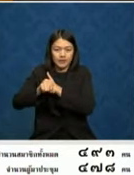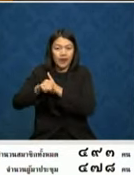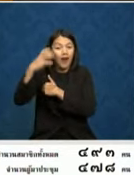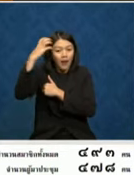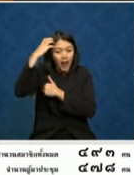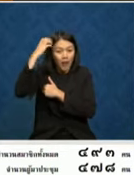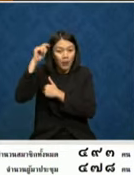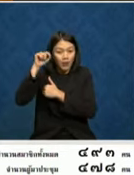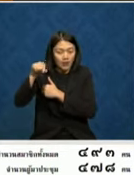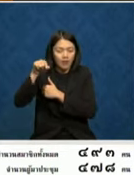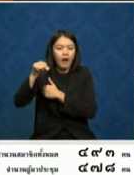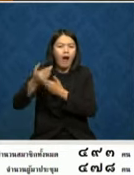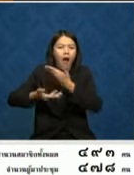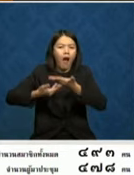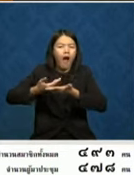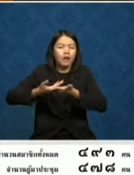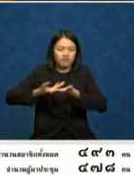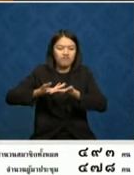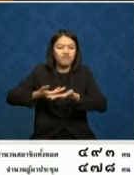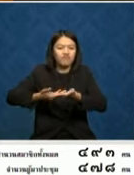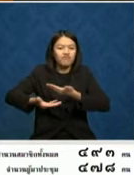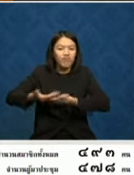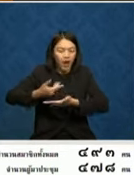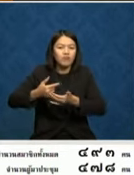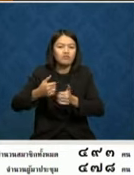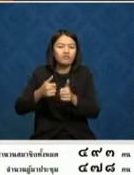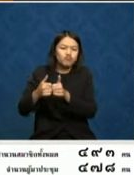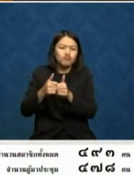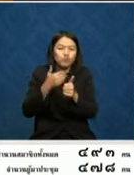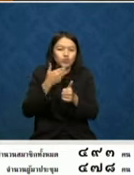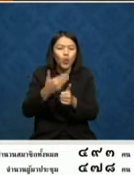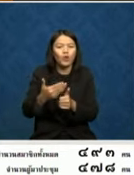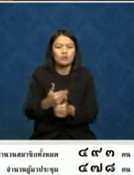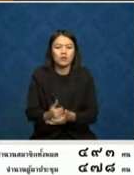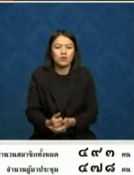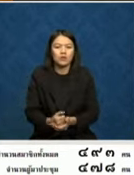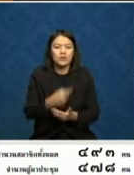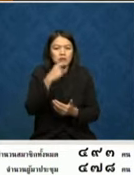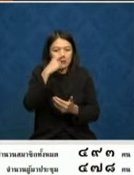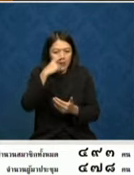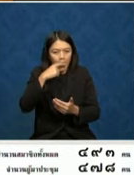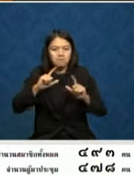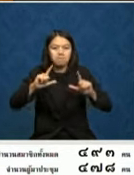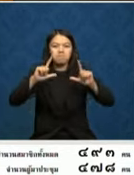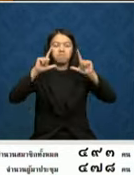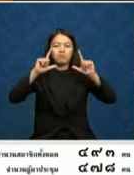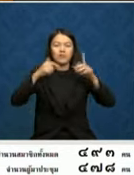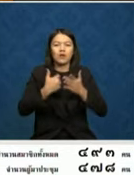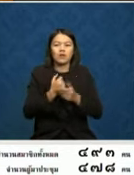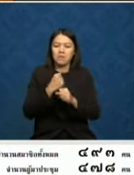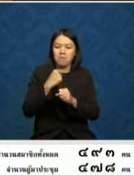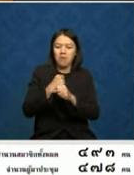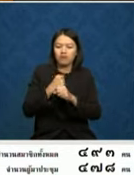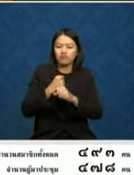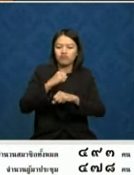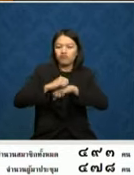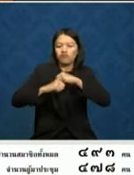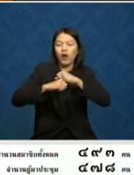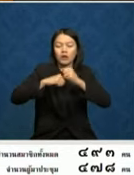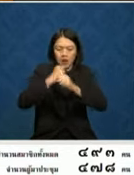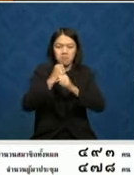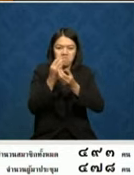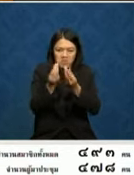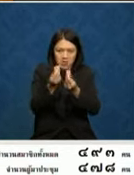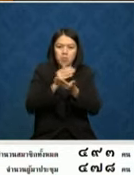คู่ค้าสำคัญหนึ่งของประเทศไทยคือสปป.ลาวนะครับเป็นหน้าเป็นตาของประเทศไทยที่มีความจำเป็นจะต้องเร่งดำเนินการและทำให้เสร็จโด